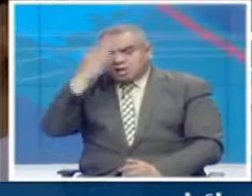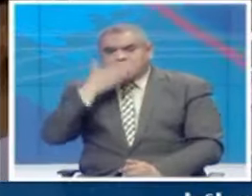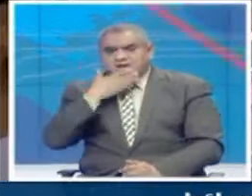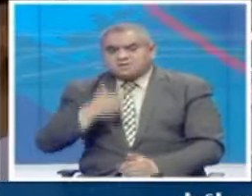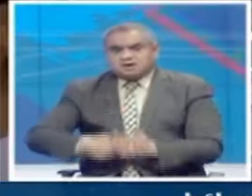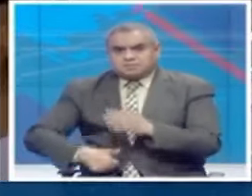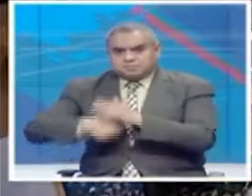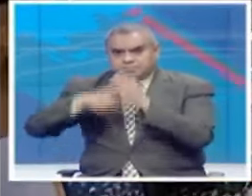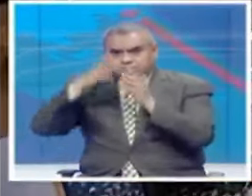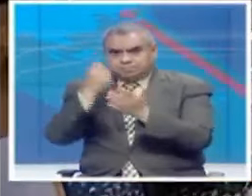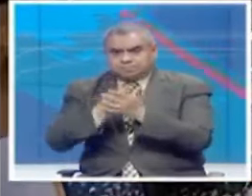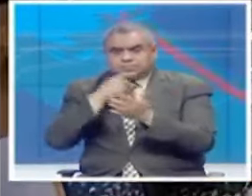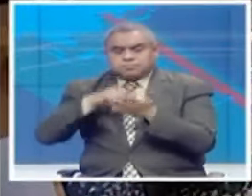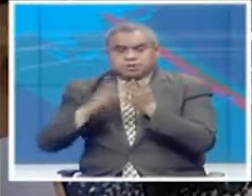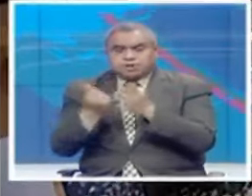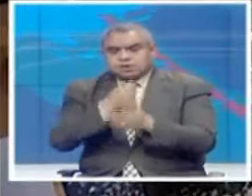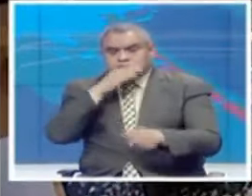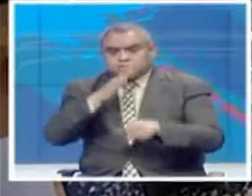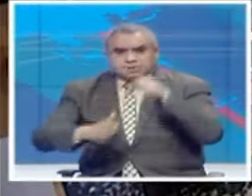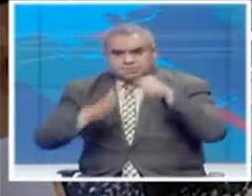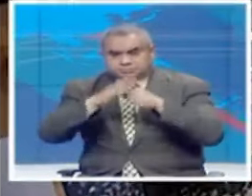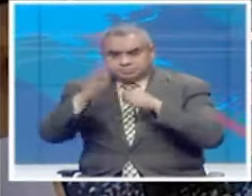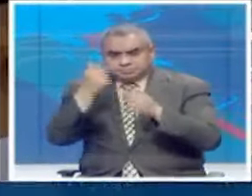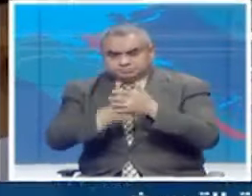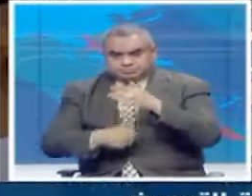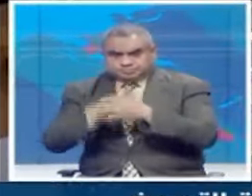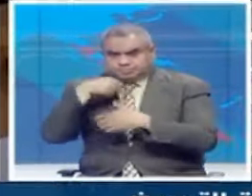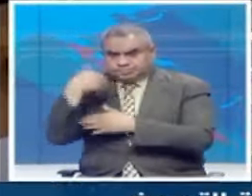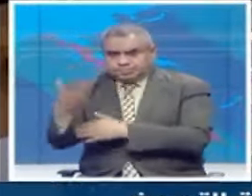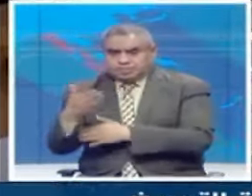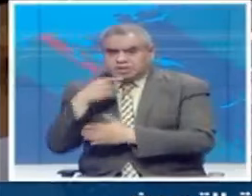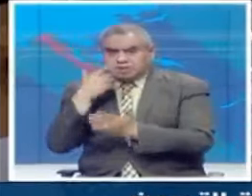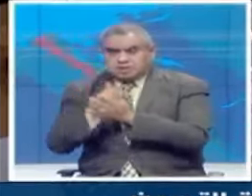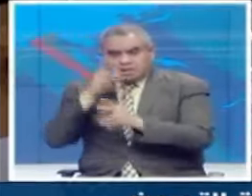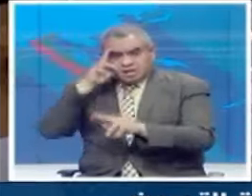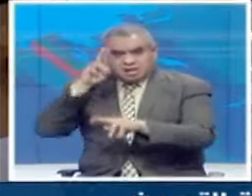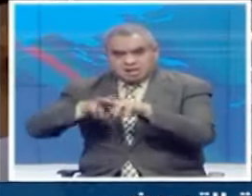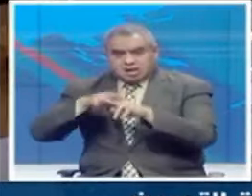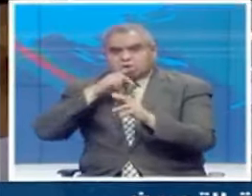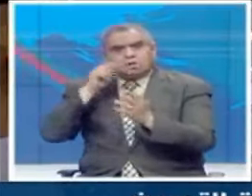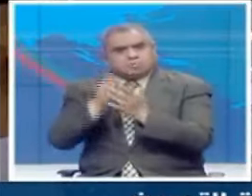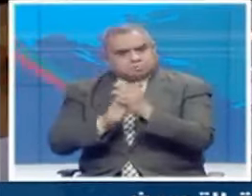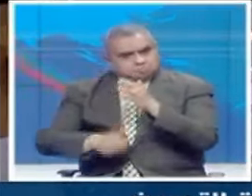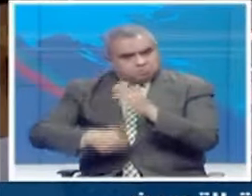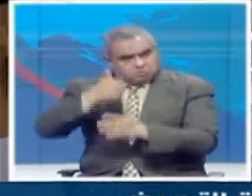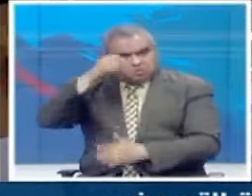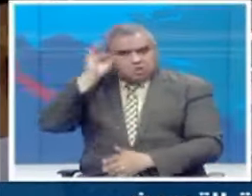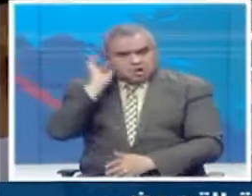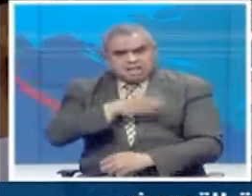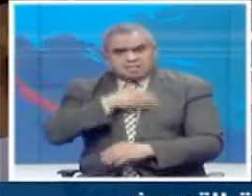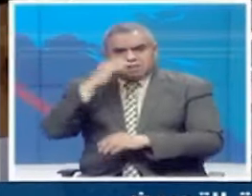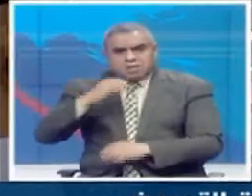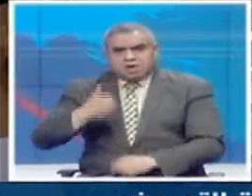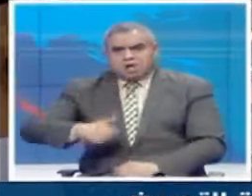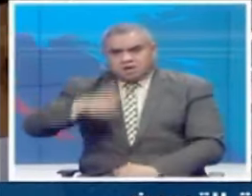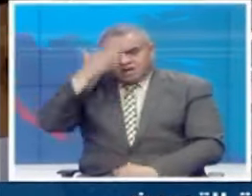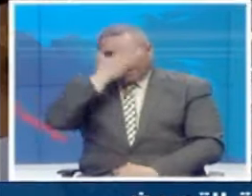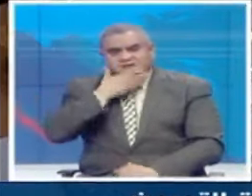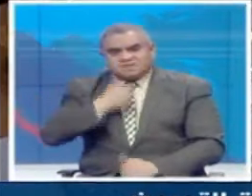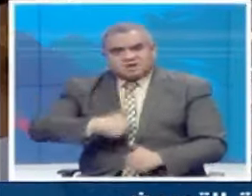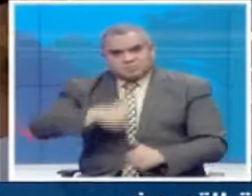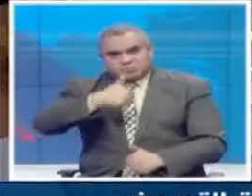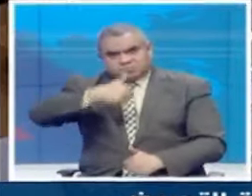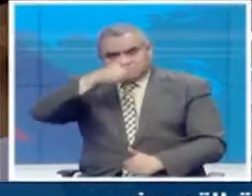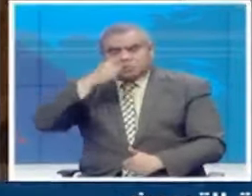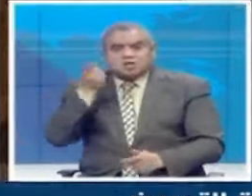عليها في دعوى الإبادة الجماعية التي رفعتها ضد إسرائيل منطقية. وأضافت المحكمة أنها تقر